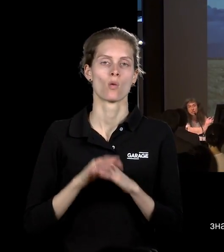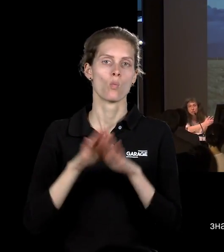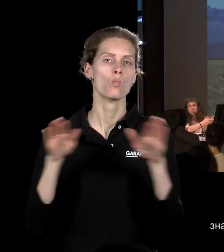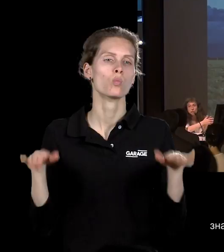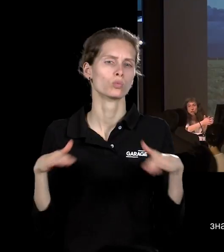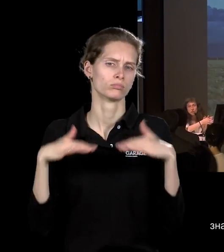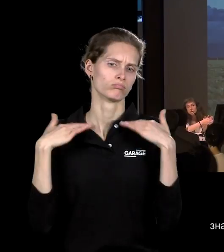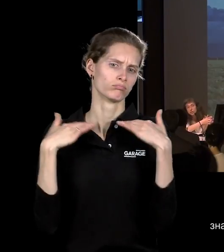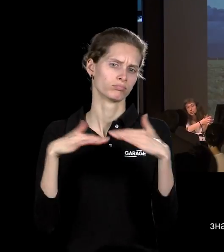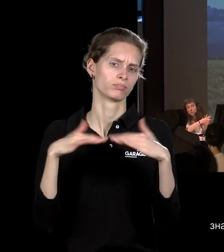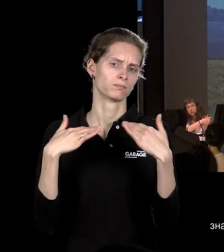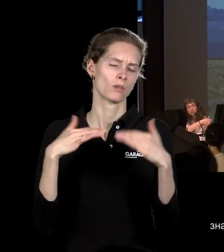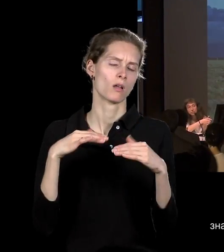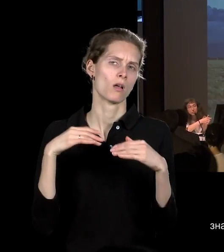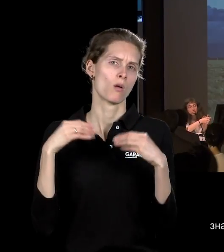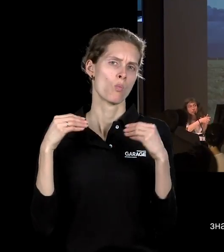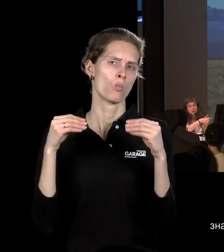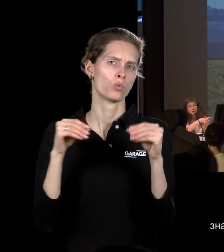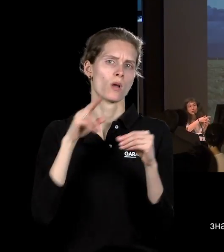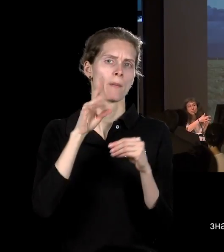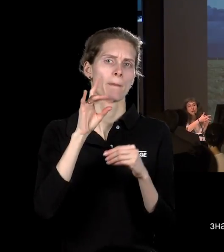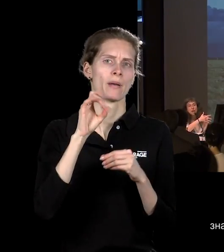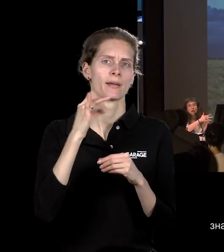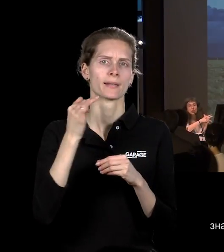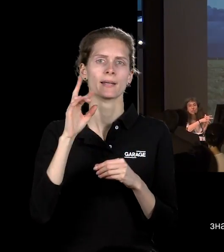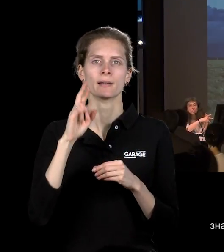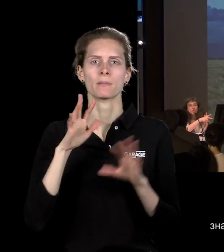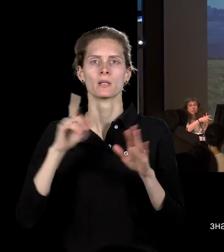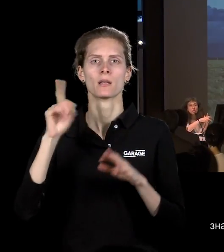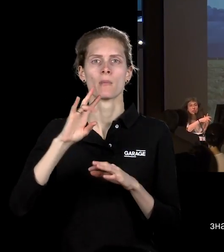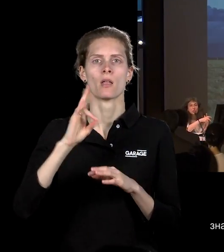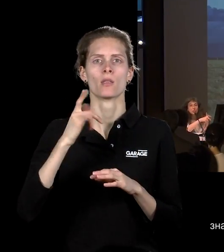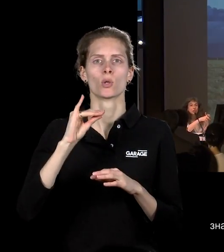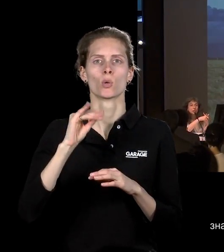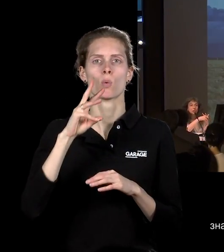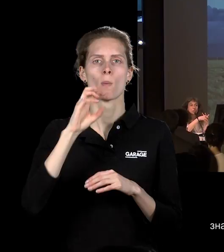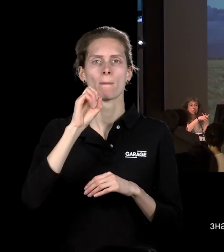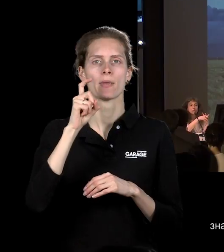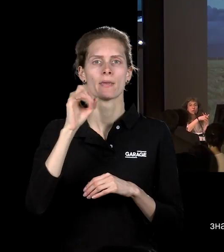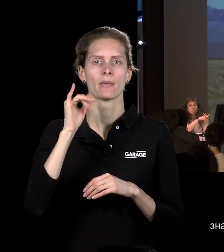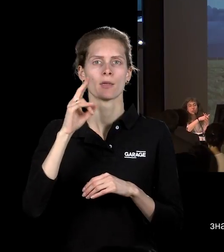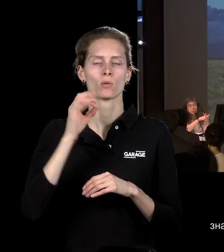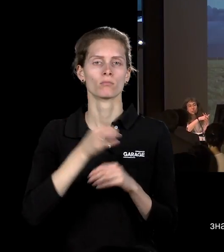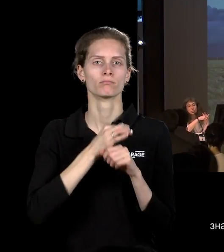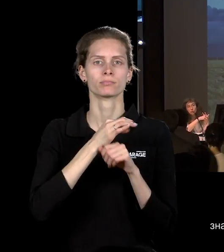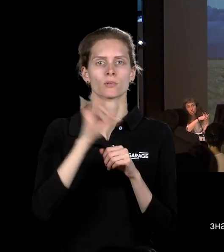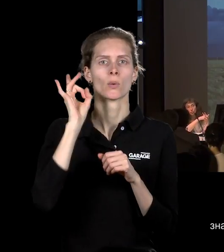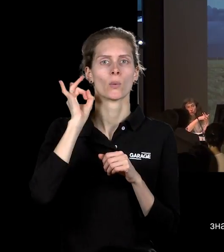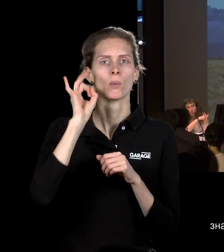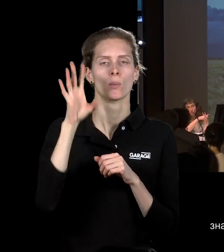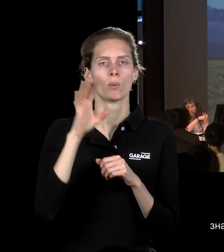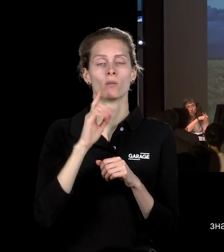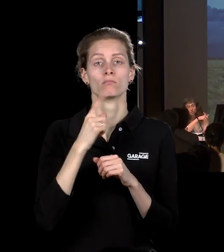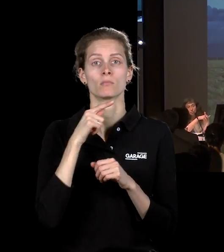Пустынная местность, или не пустыня, прерия, наверное, да, в Нью-Мехико, в районе, который знаменит тем, что там часто бывают грозы